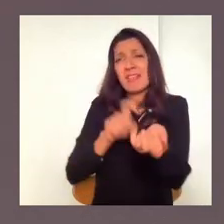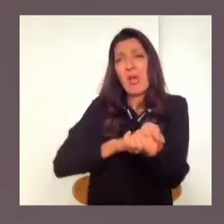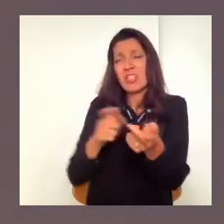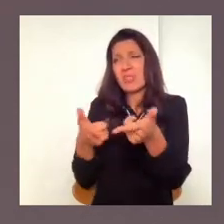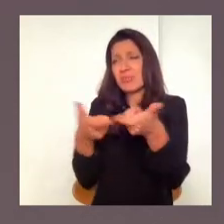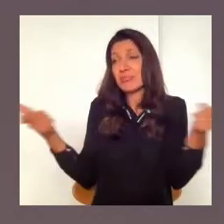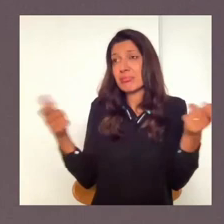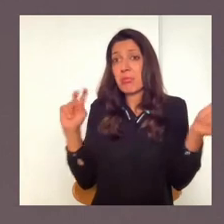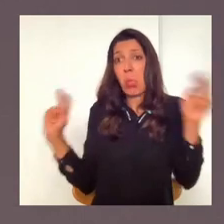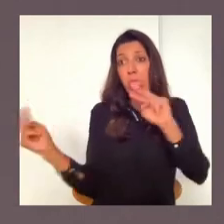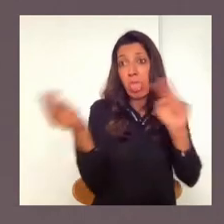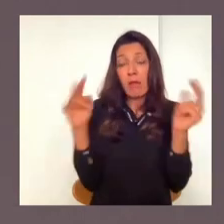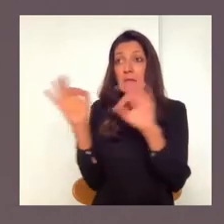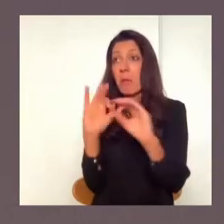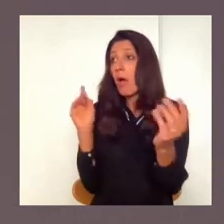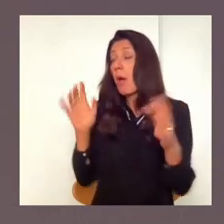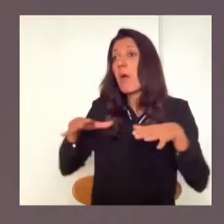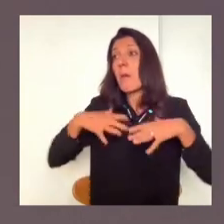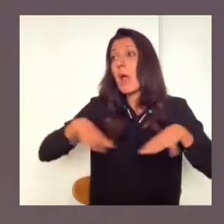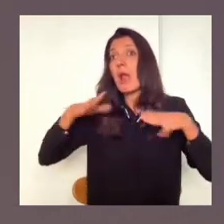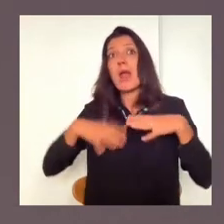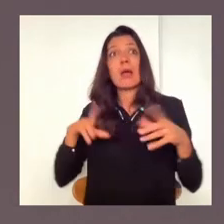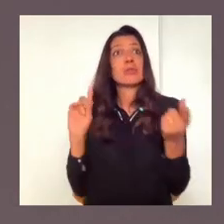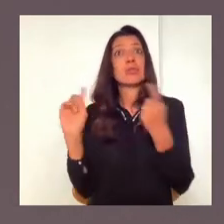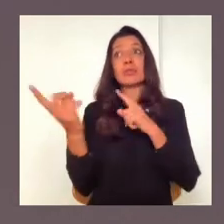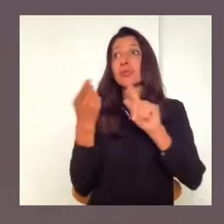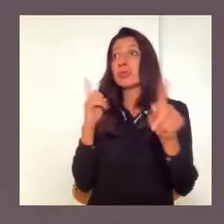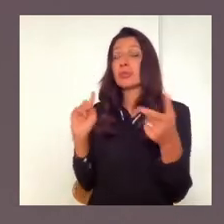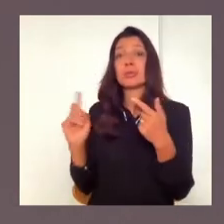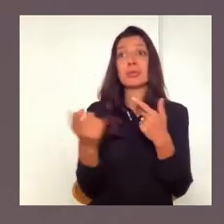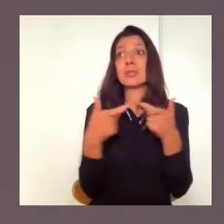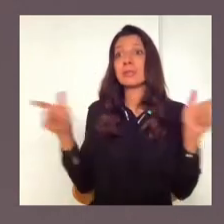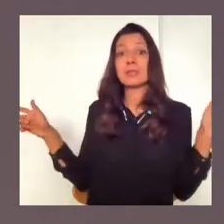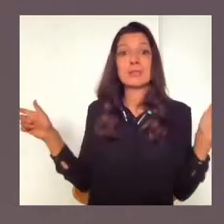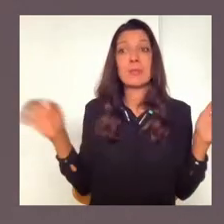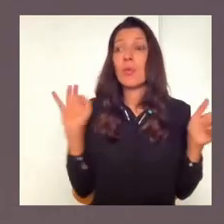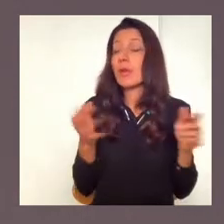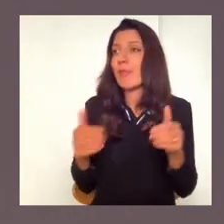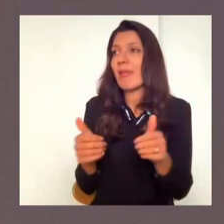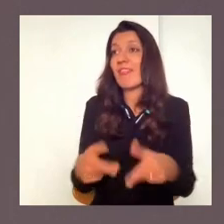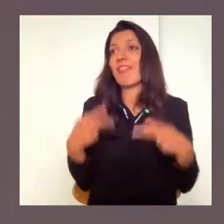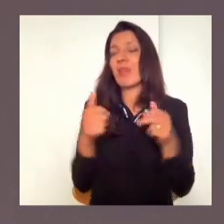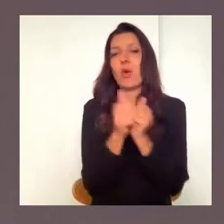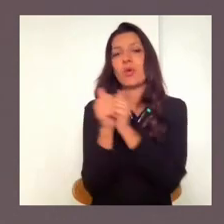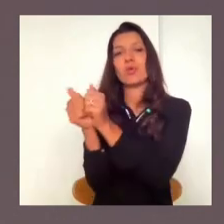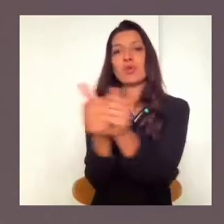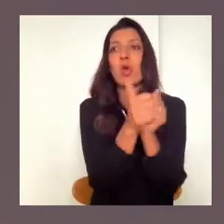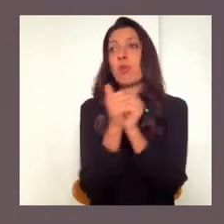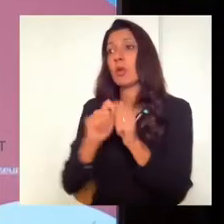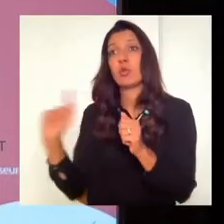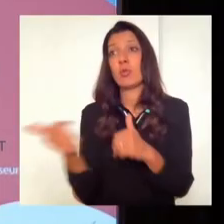accessible pour tous, etc. etc. C'était pas parfait, mais le fait de se vivre ensemble dans ce village olympique, tous avec son